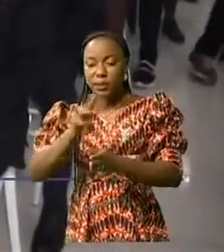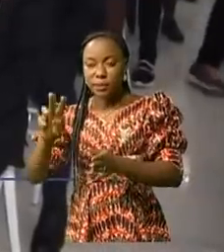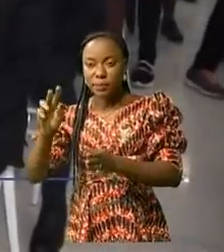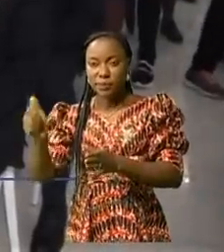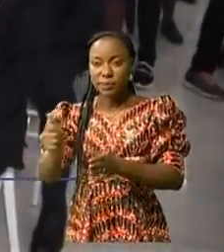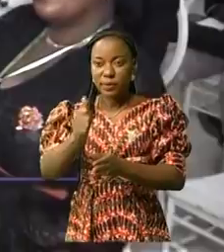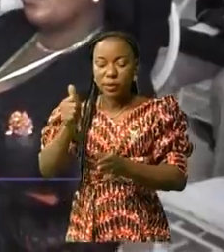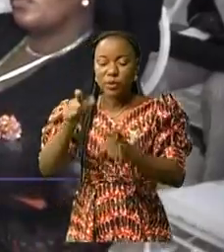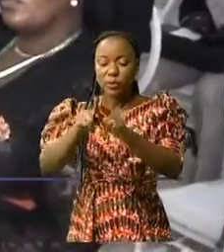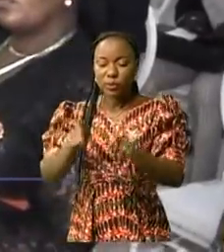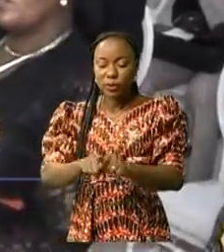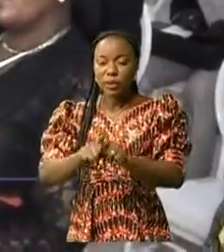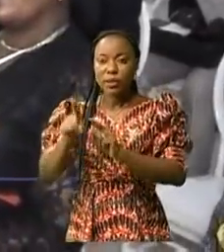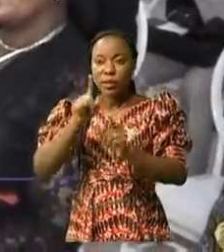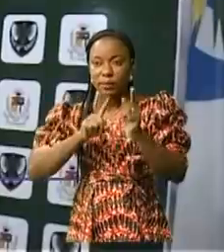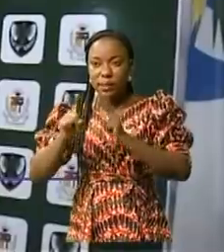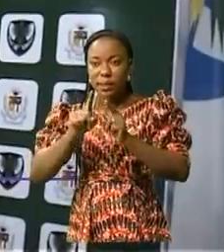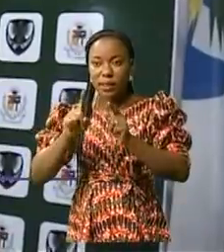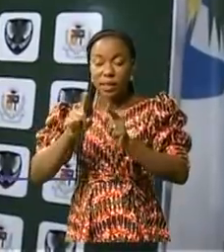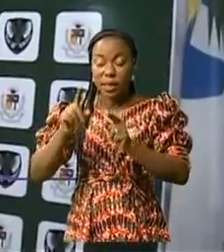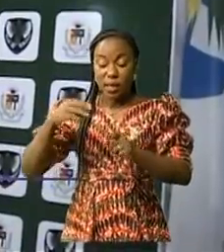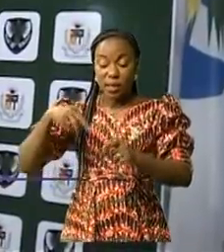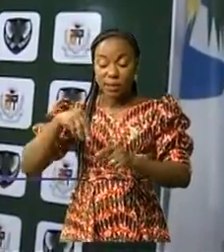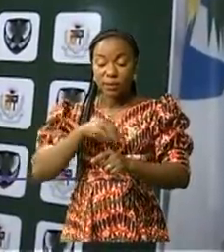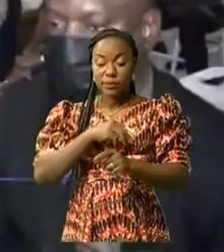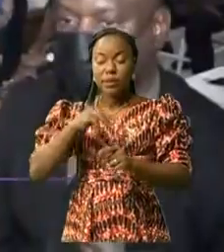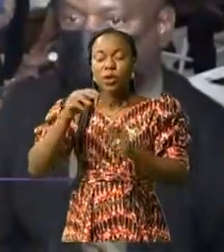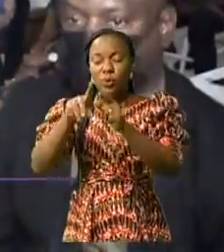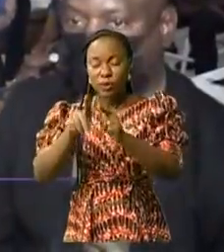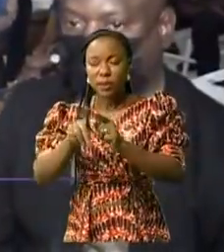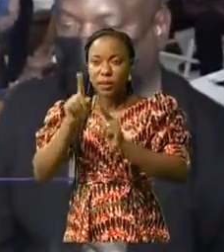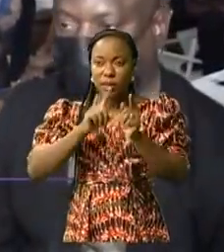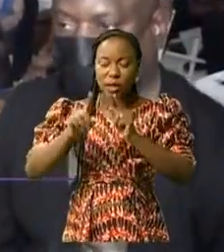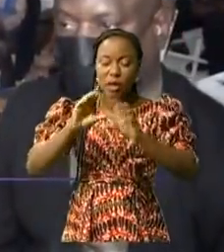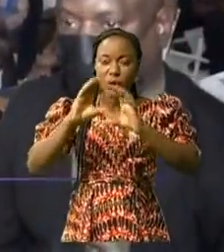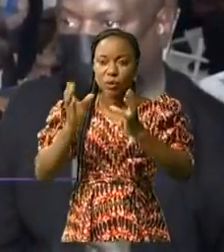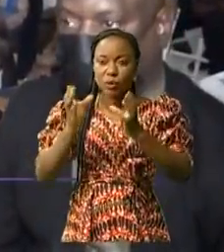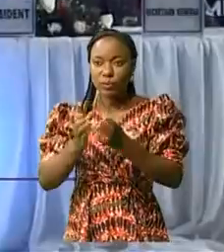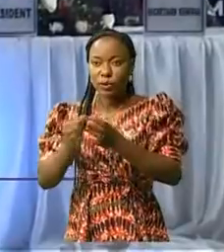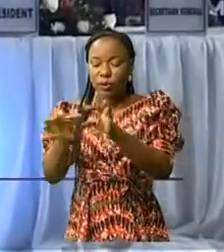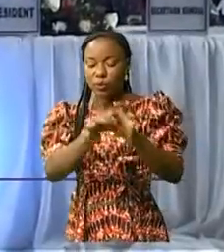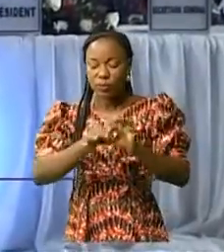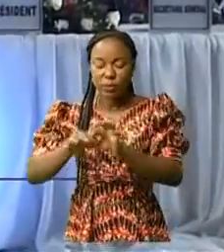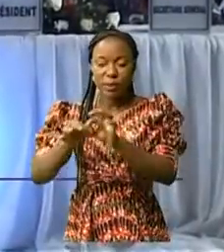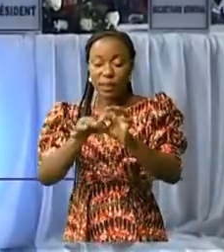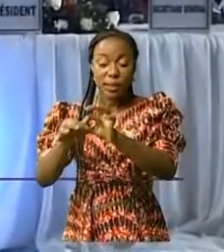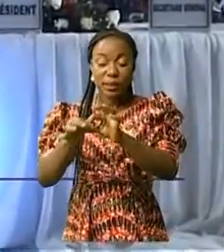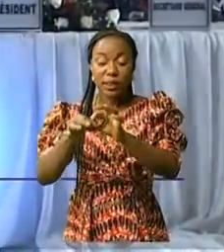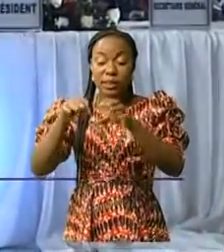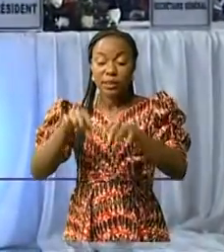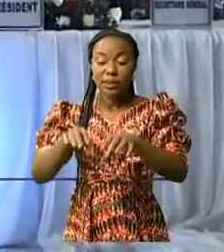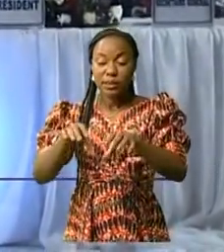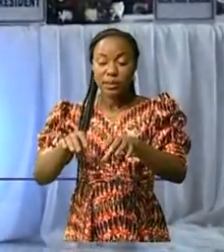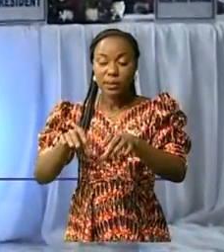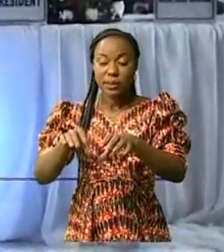rythme et des assises de la 23e assemblée générale ordinaire de la poupée ce qu'on commission spéciale des coopération entre kinshasa et brazzaville deux